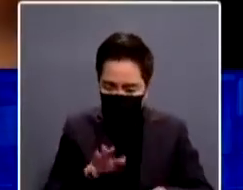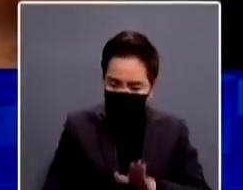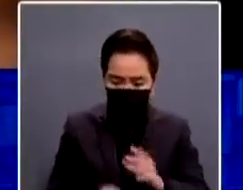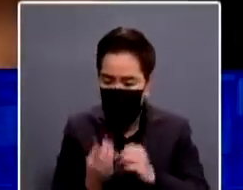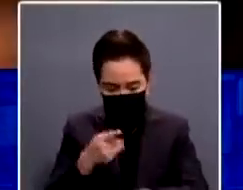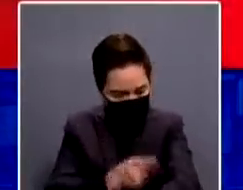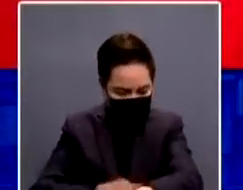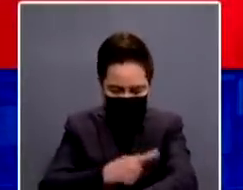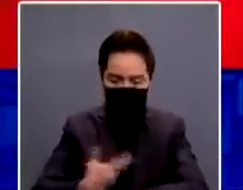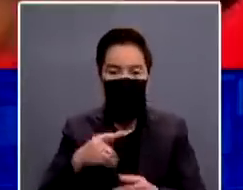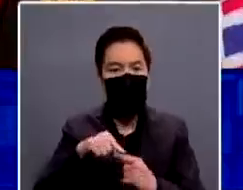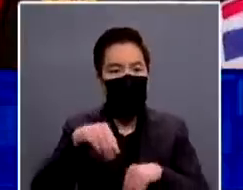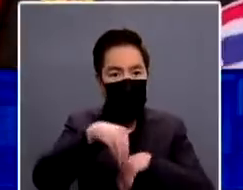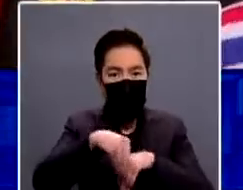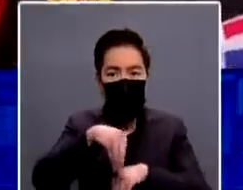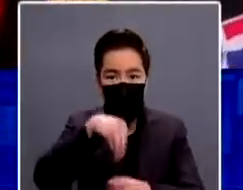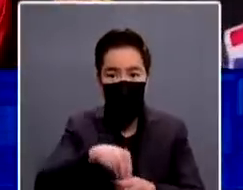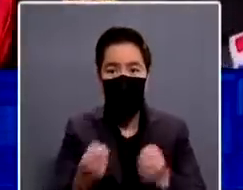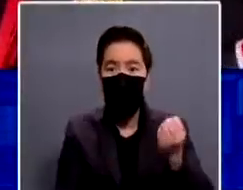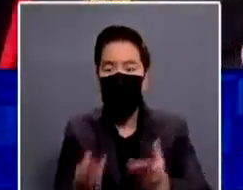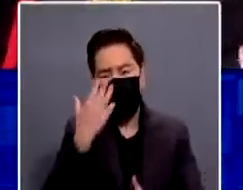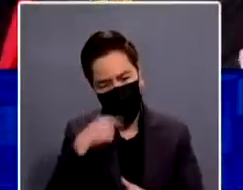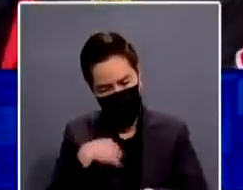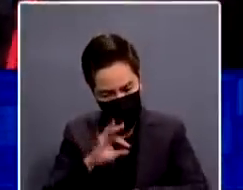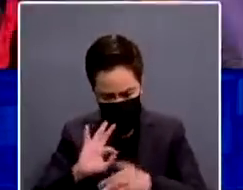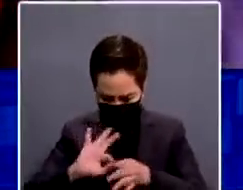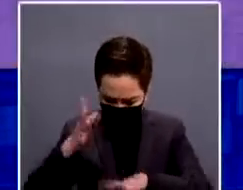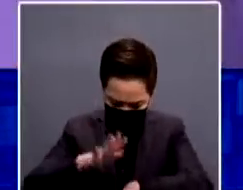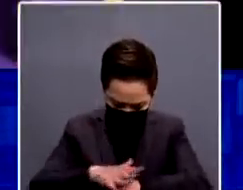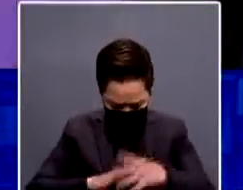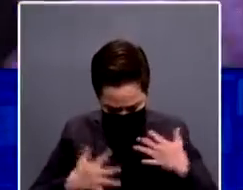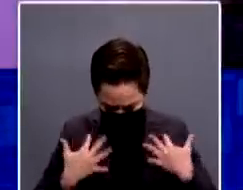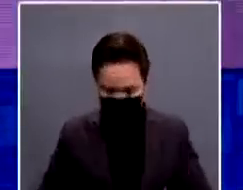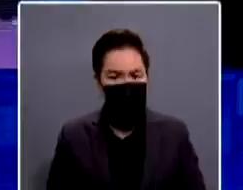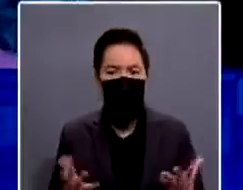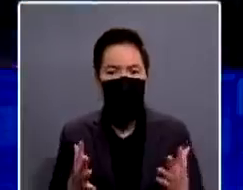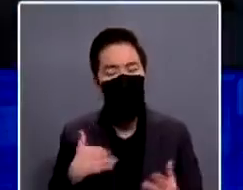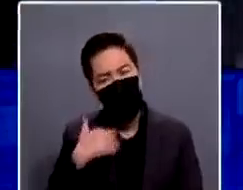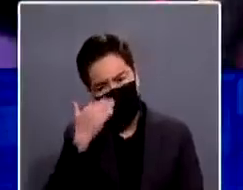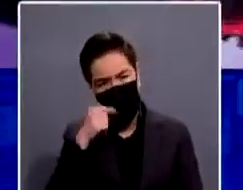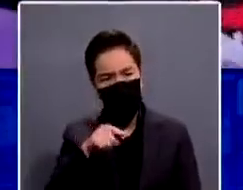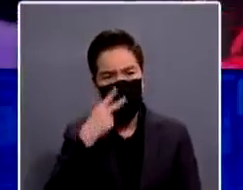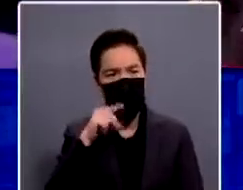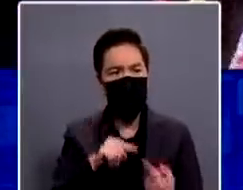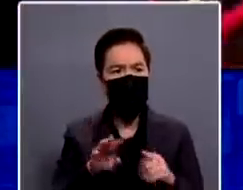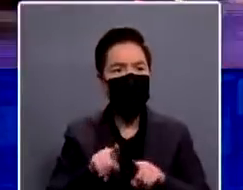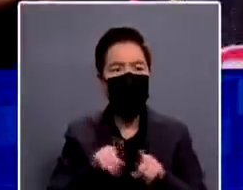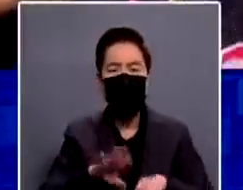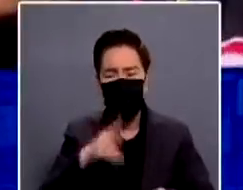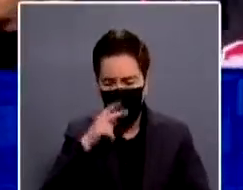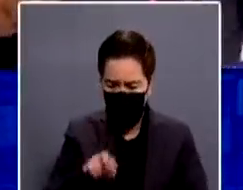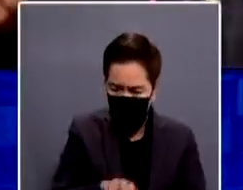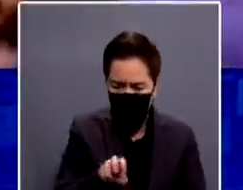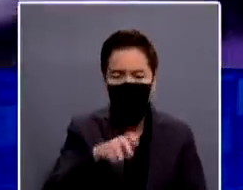ค่ะทั้งที่อยู่ในพื้นที่ของป่าที่ขณะที่เจ้าหน้าที่เนี่ยไปช่วยเหลือน้องเนี่ยยังขึ้นไปดูแล้วอ่ะขึ้นไปย